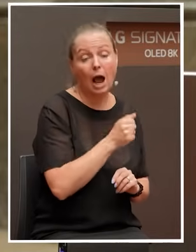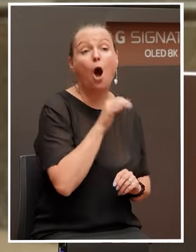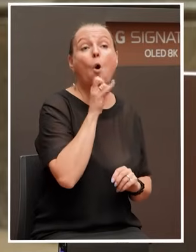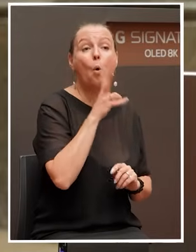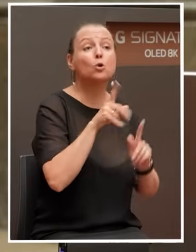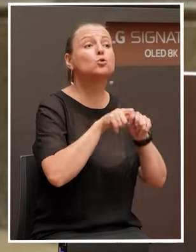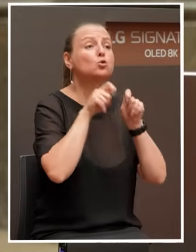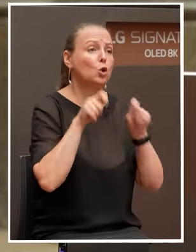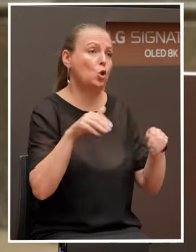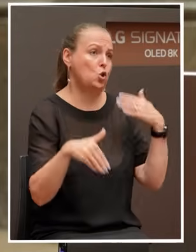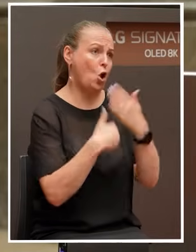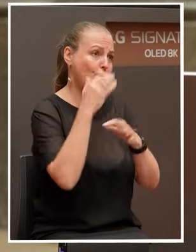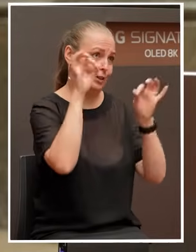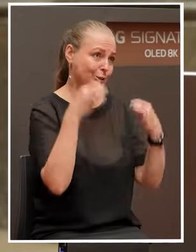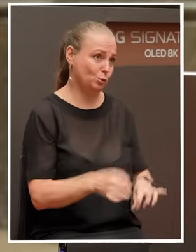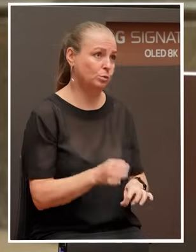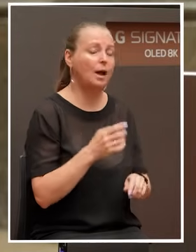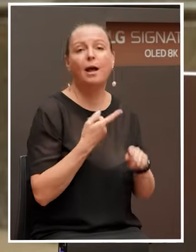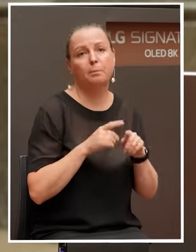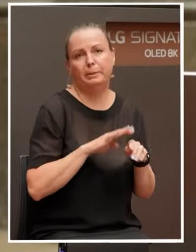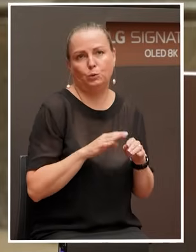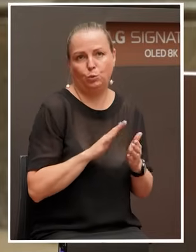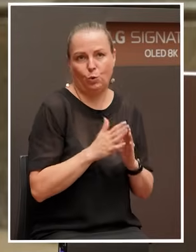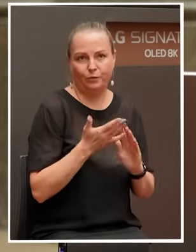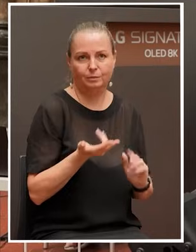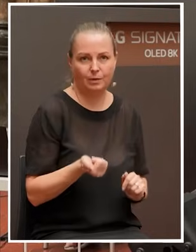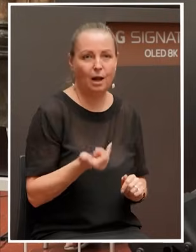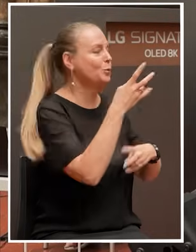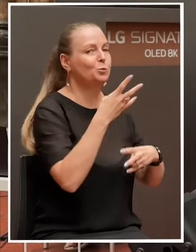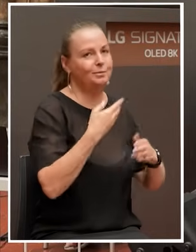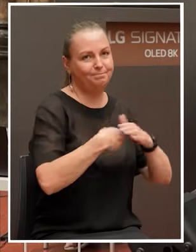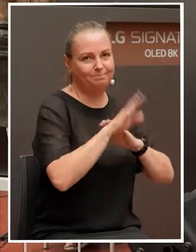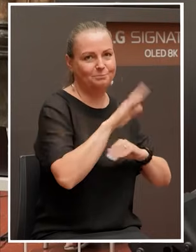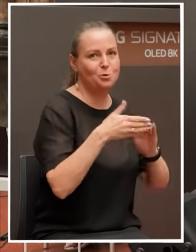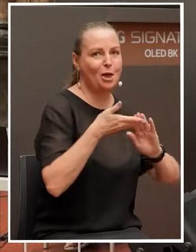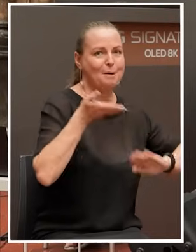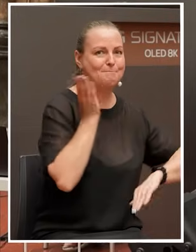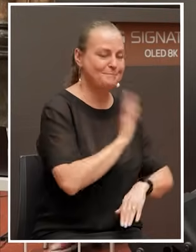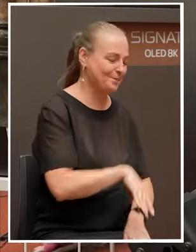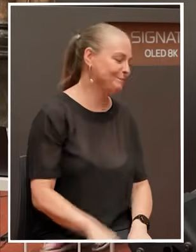безусловно. В 80-е и 90-е годы это новая живопись. Вот так. Спасибо.